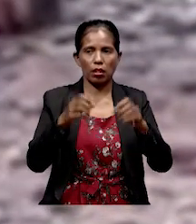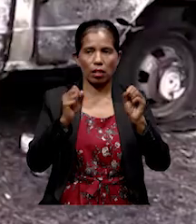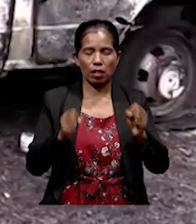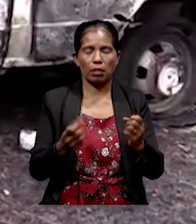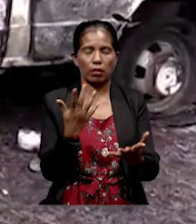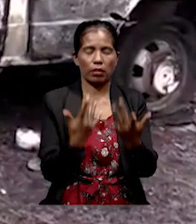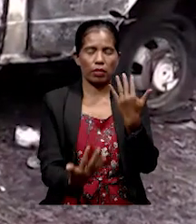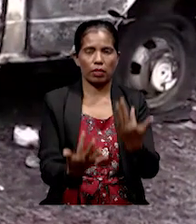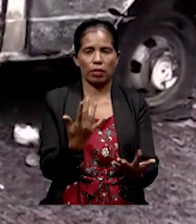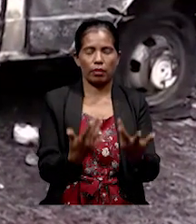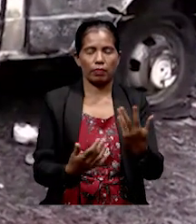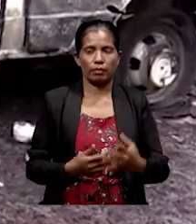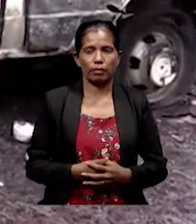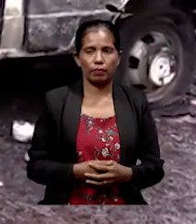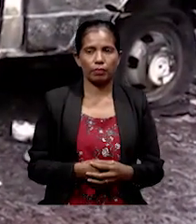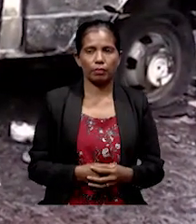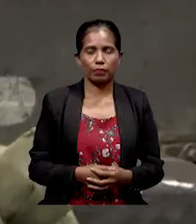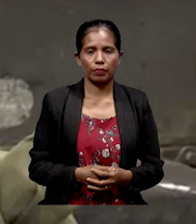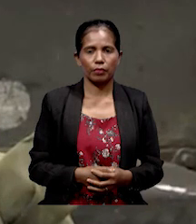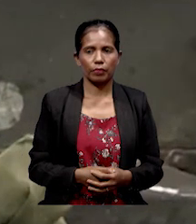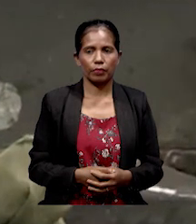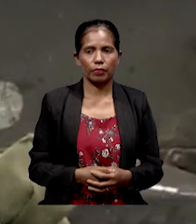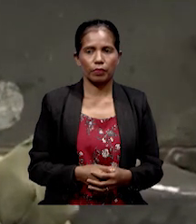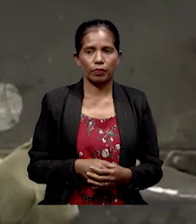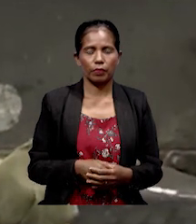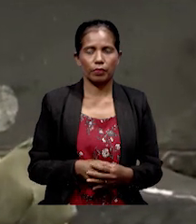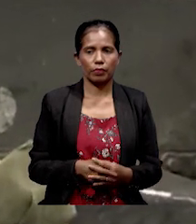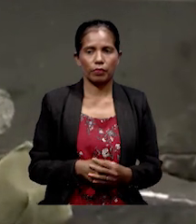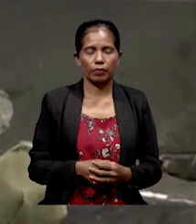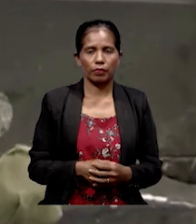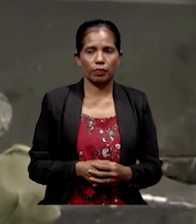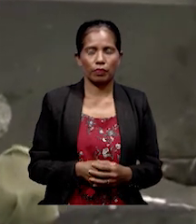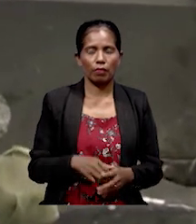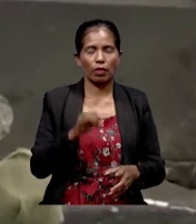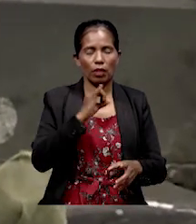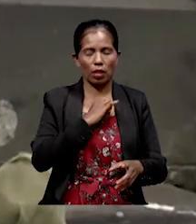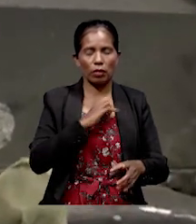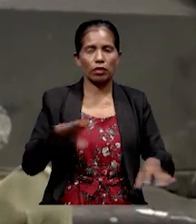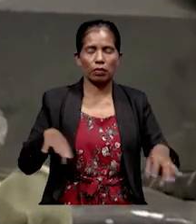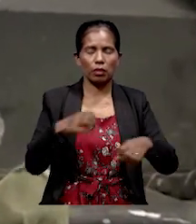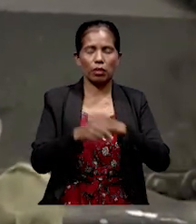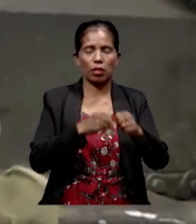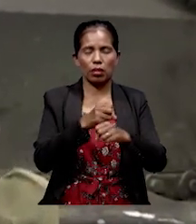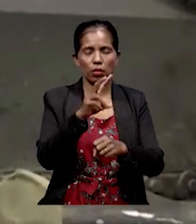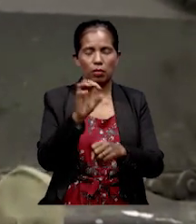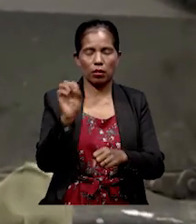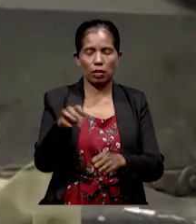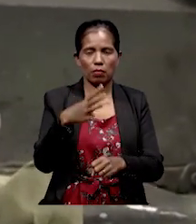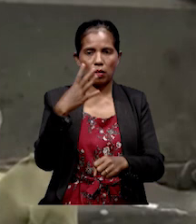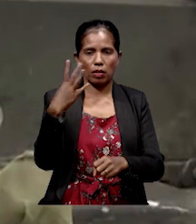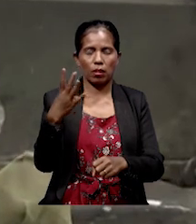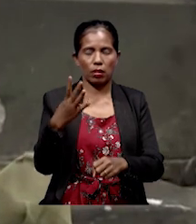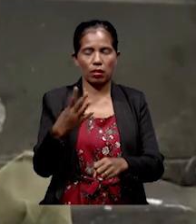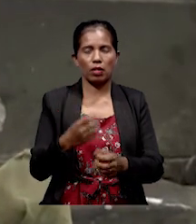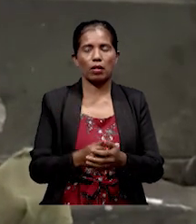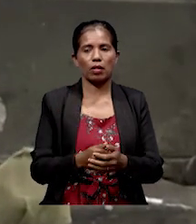ahihan. Ia s 14 года воюю. Hau luta iha tinang riurasan resenghat hahusi